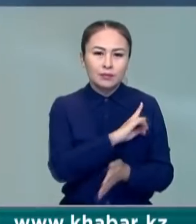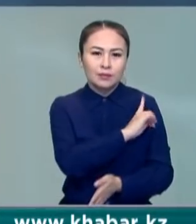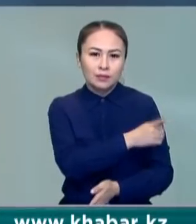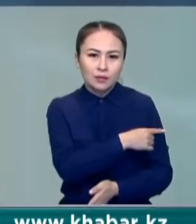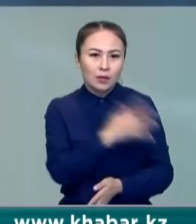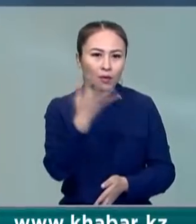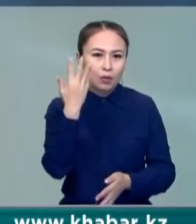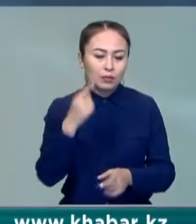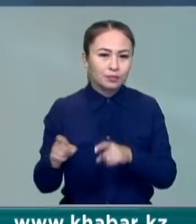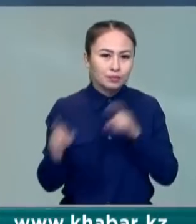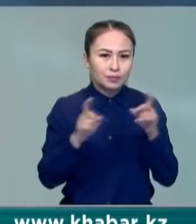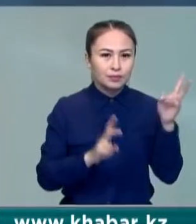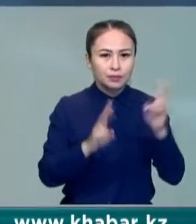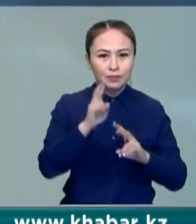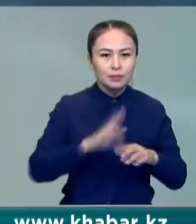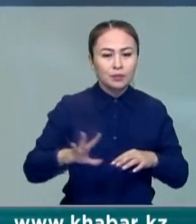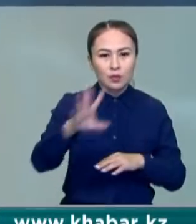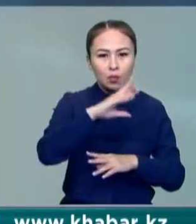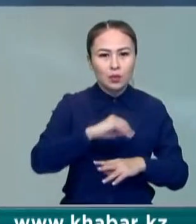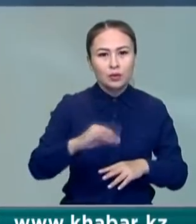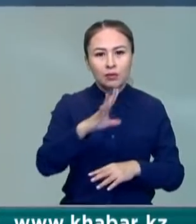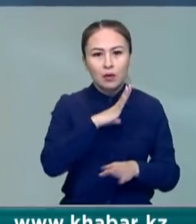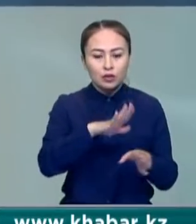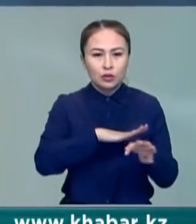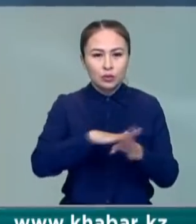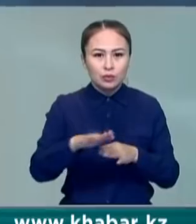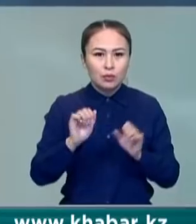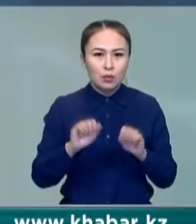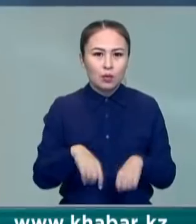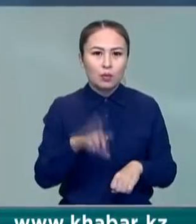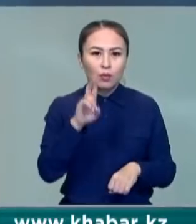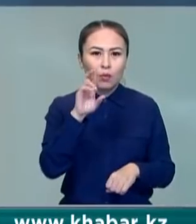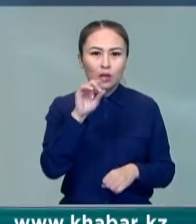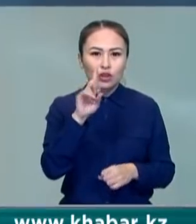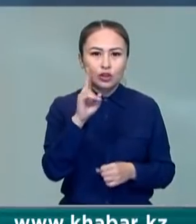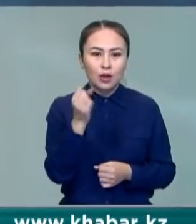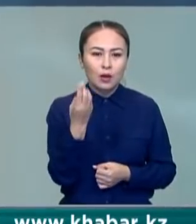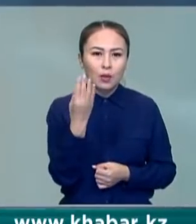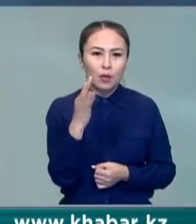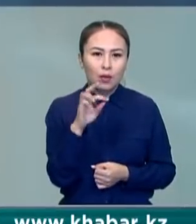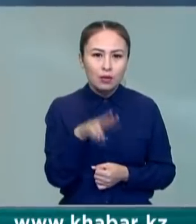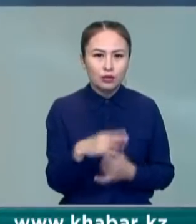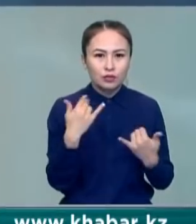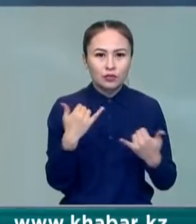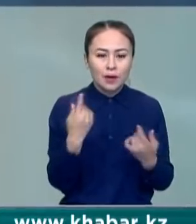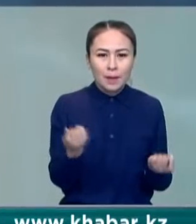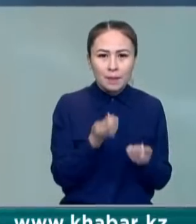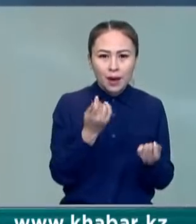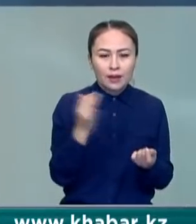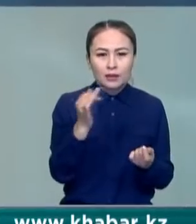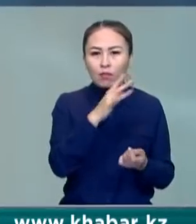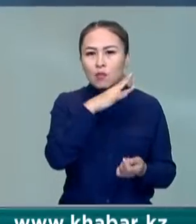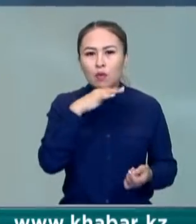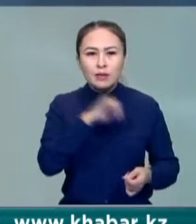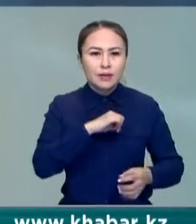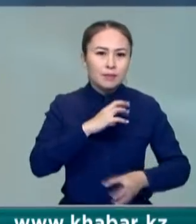қуаттылыққа көшкен күннен бастап, кәсіпорын барлық өндірісті сандық жүйеге көшірді. Бозшакөл бүгінгі күні аз шығынмен көп өнім алатын